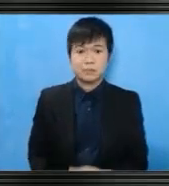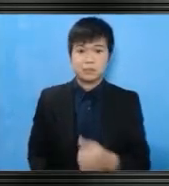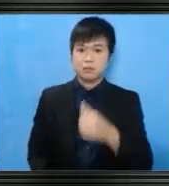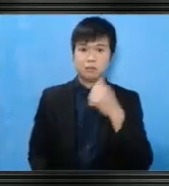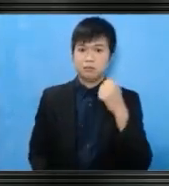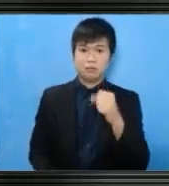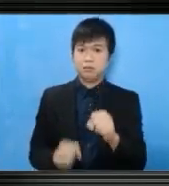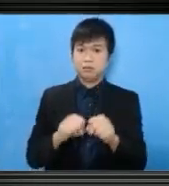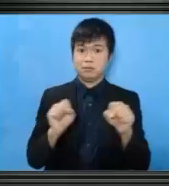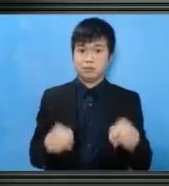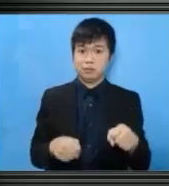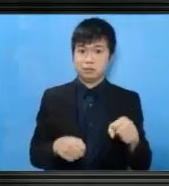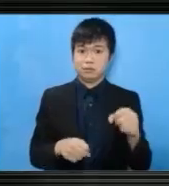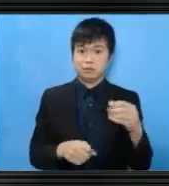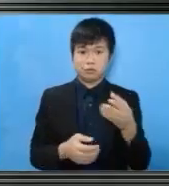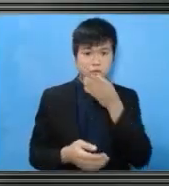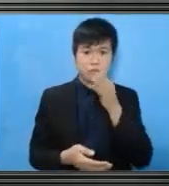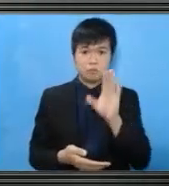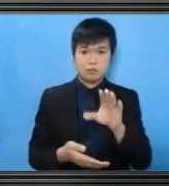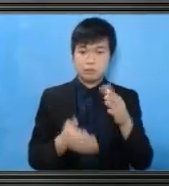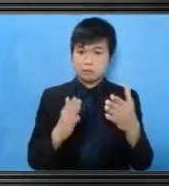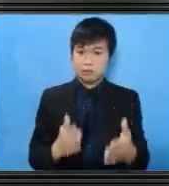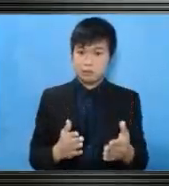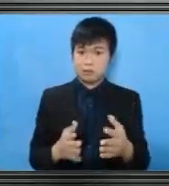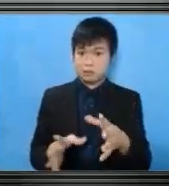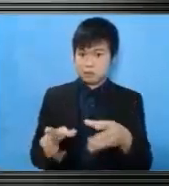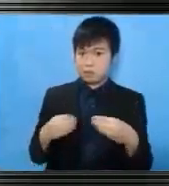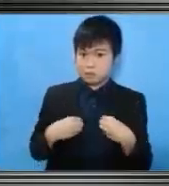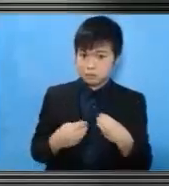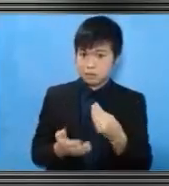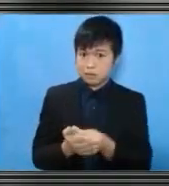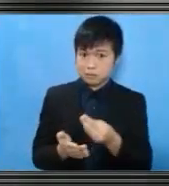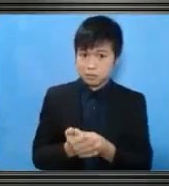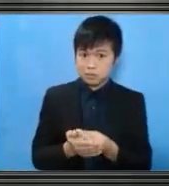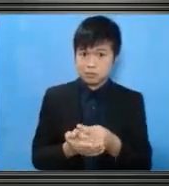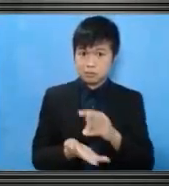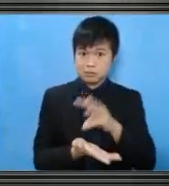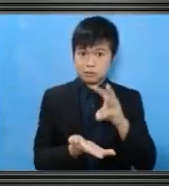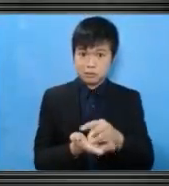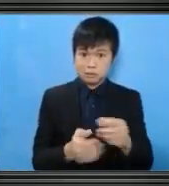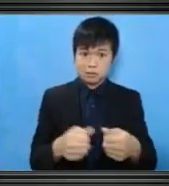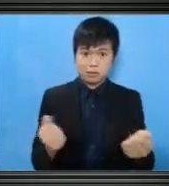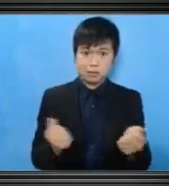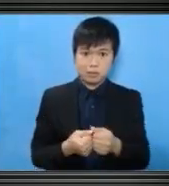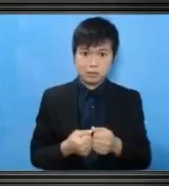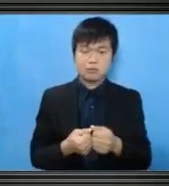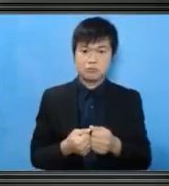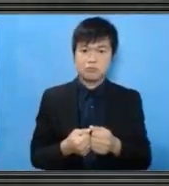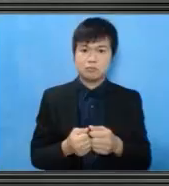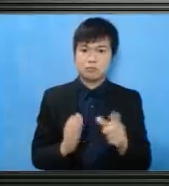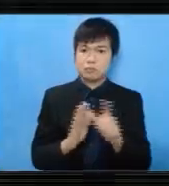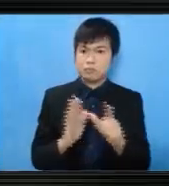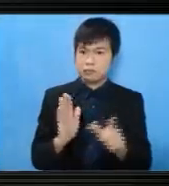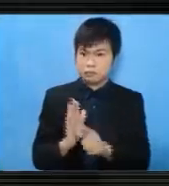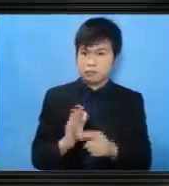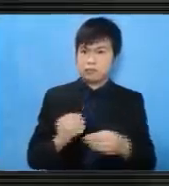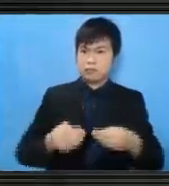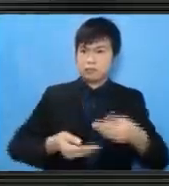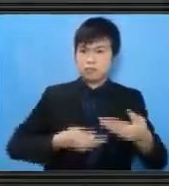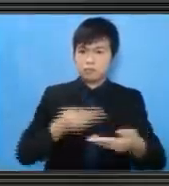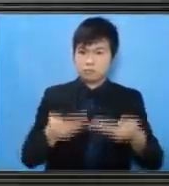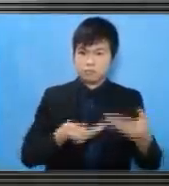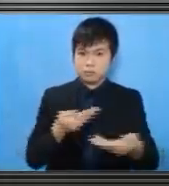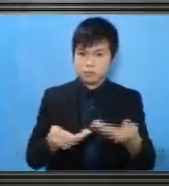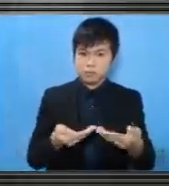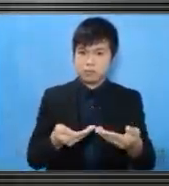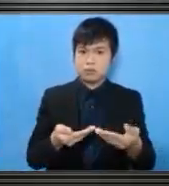tumatanggap sila ng pera sa mismong lugar. Iginit din niya, dihitibong operasyon. Pero kahit totoo man yan, bakit